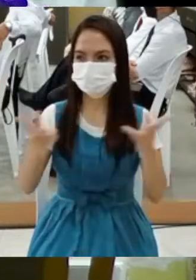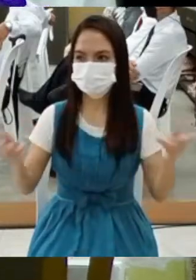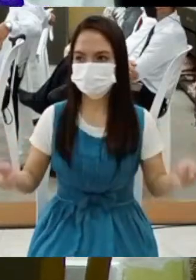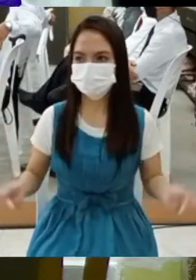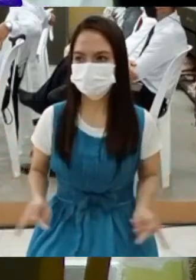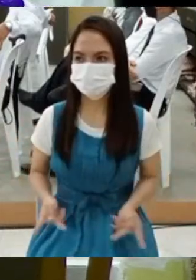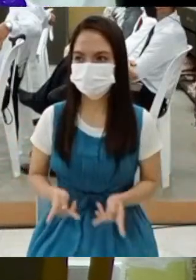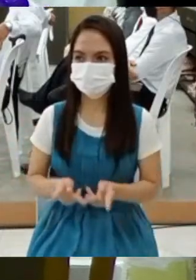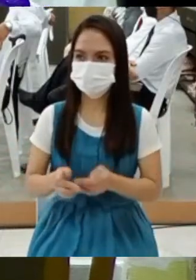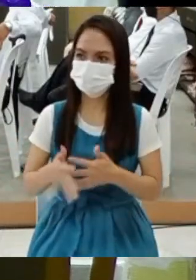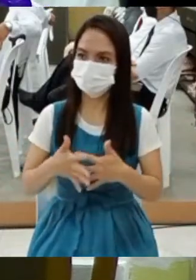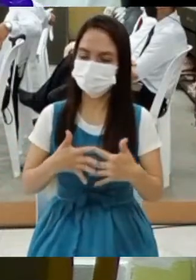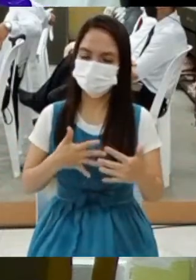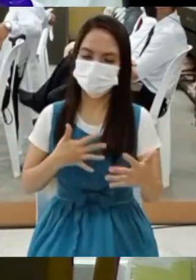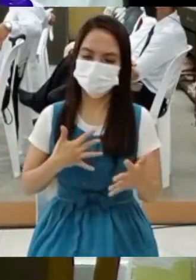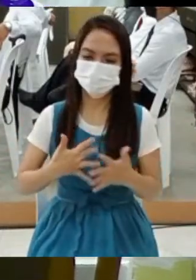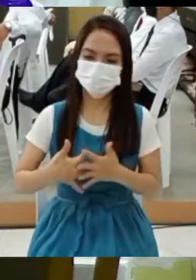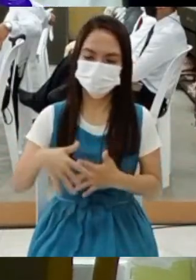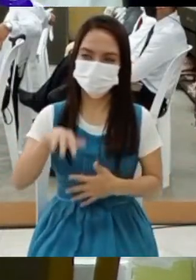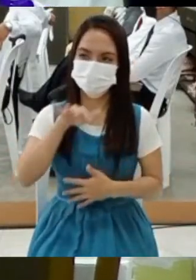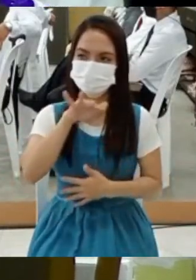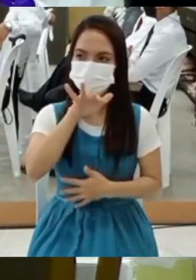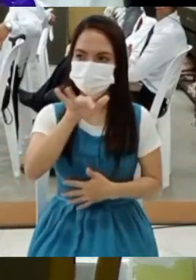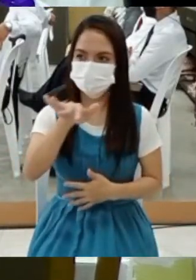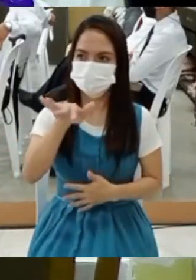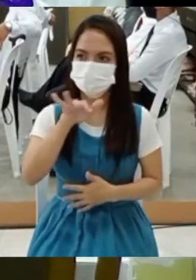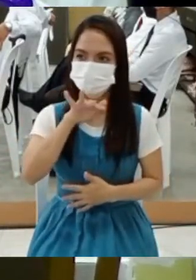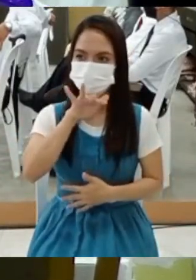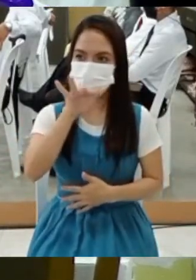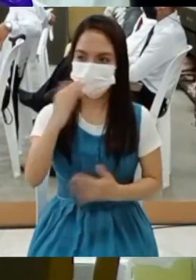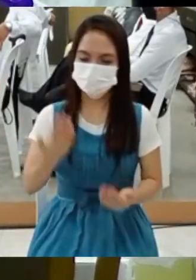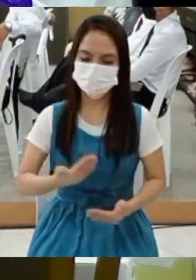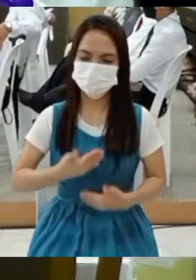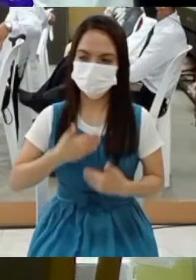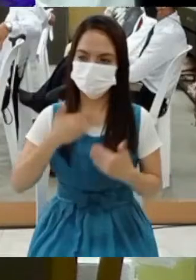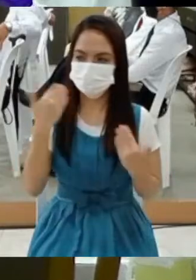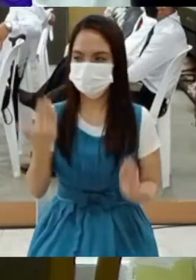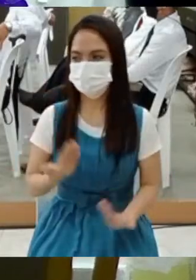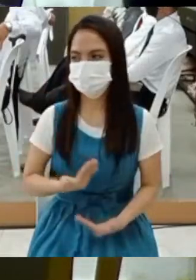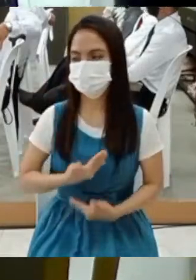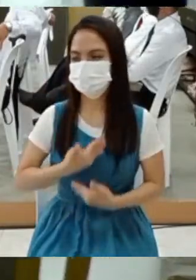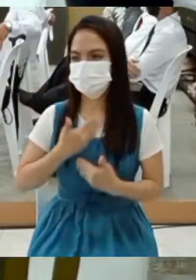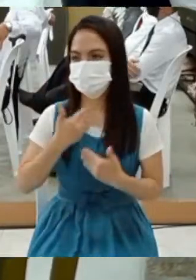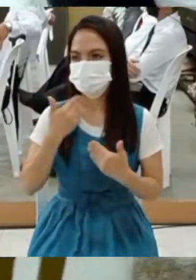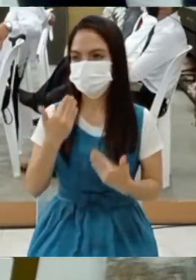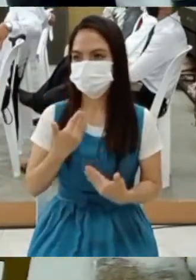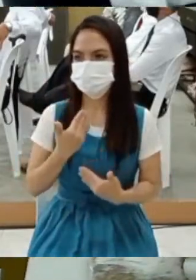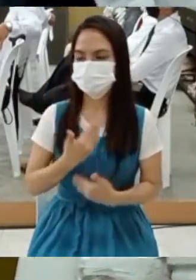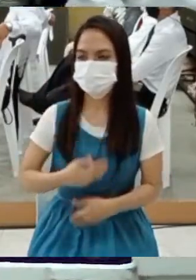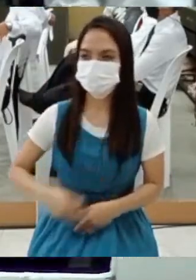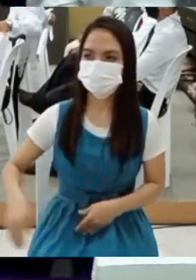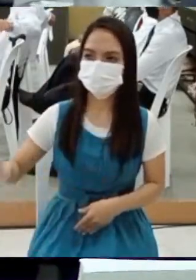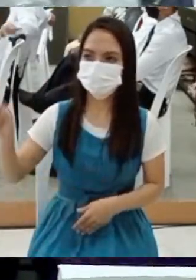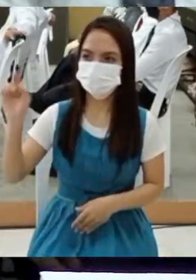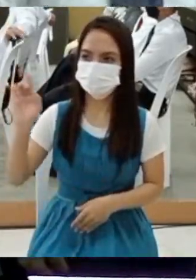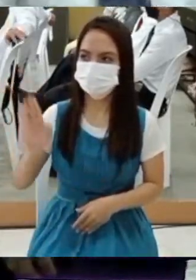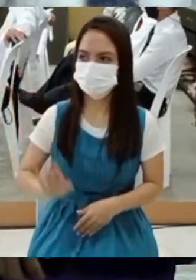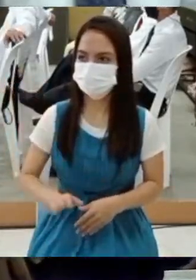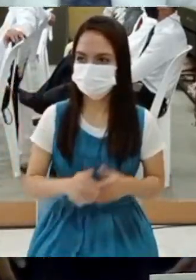kahit napapagod may tuwa rin ako. Siya'y